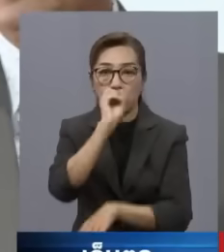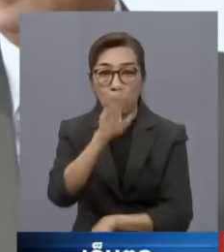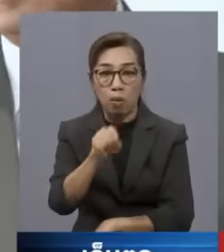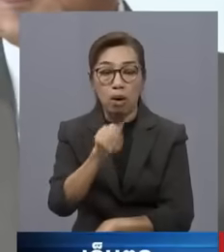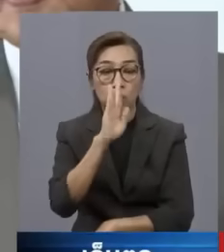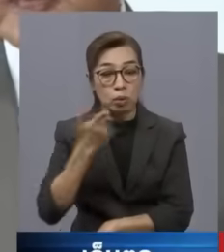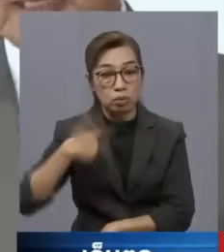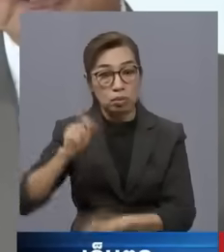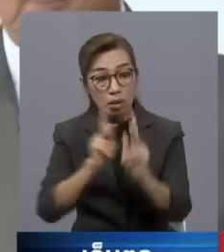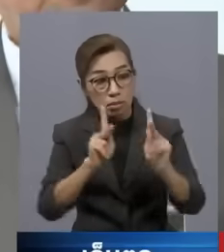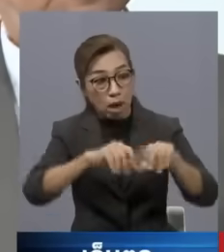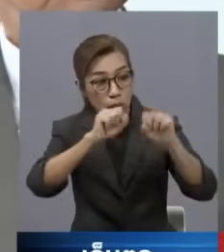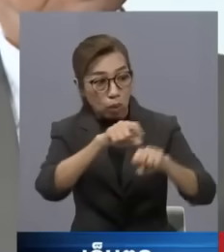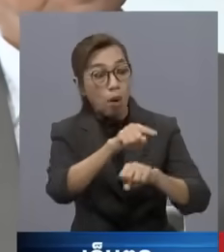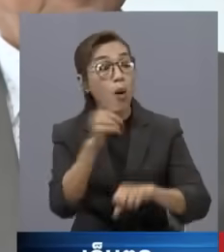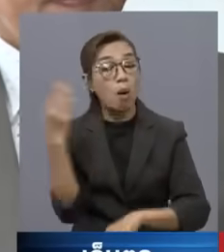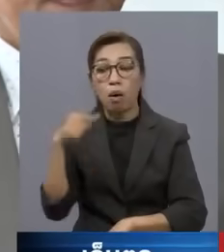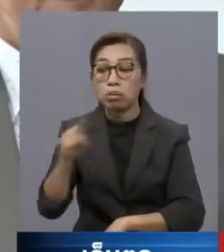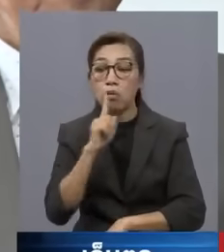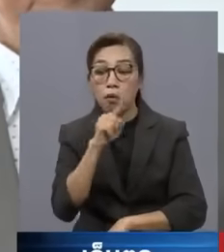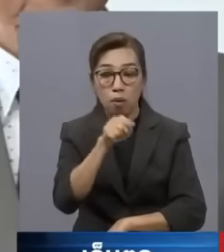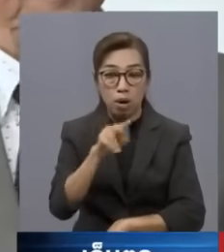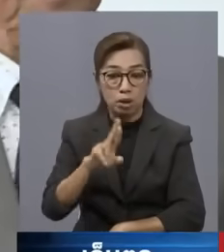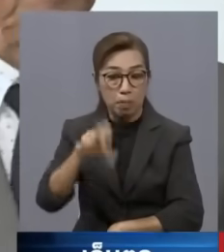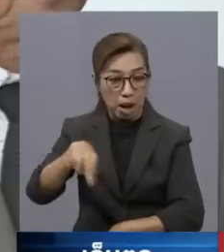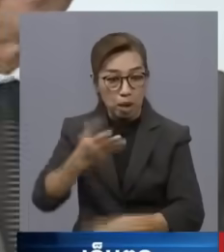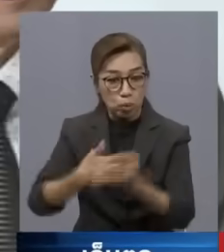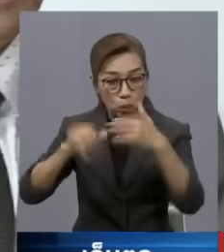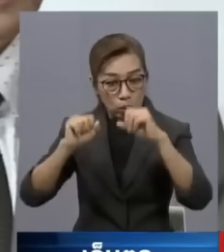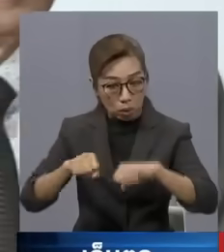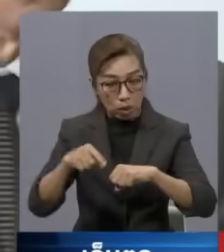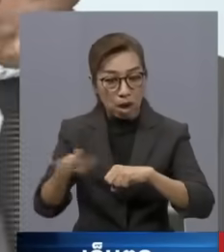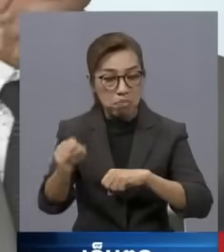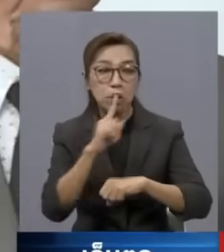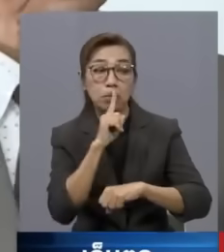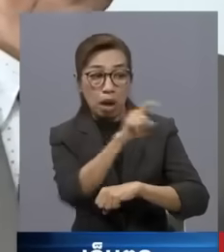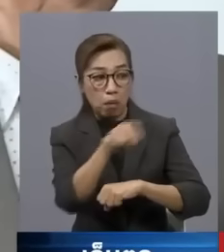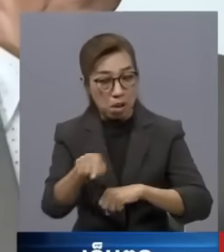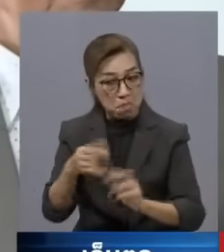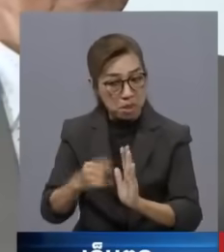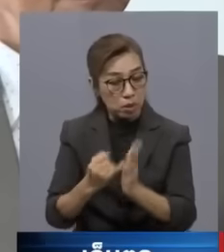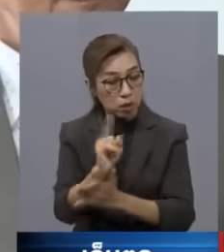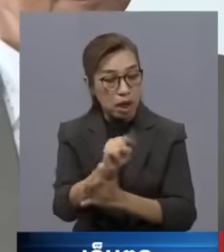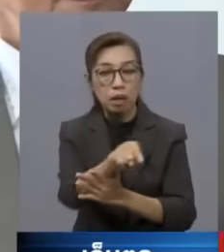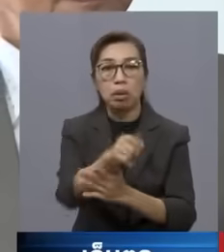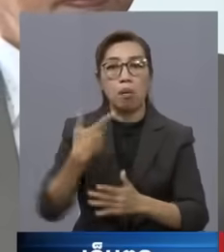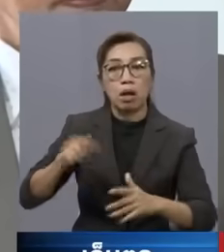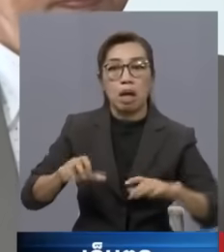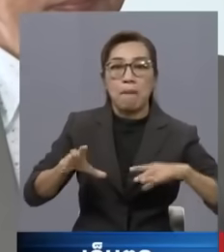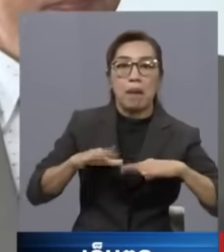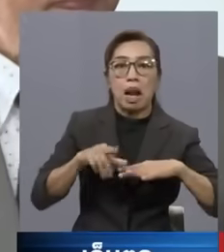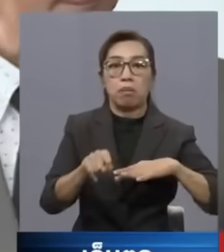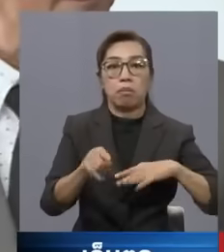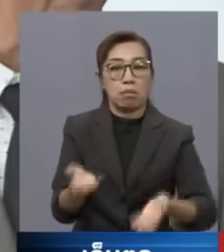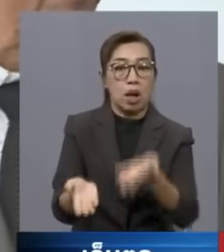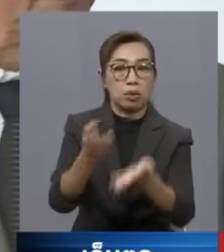เมื่อศาลมีคำวินิจฉัยไม่รับคำร้องเนี่ยถือว่าเป็นสิ่งที่รัฐสภาได้ประชุมไปแล้วเป็นสิ่งถูกต้องนี่ท่านอาจารย์